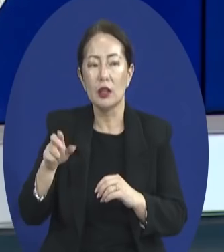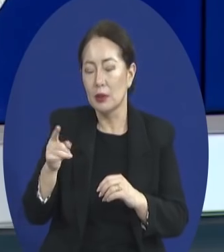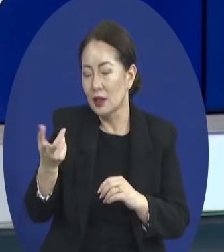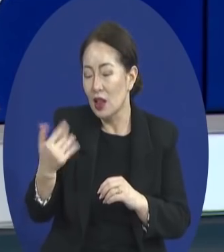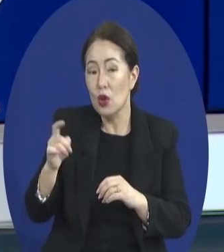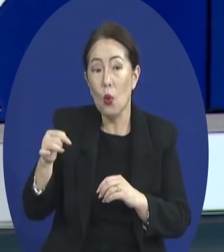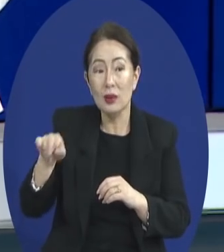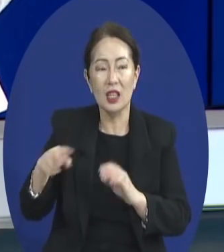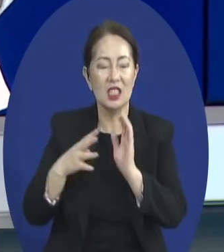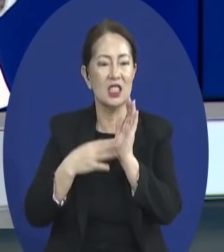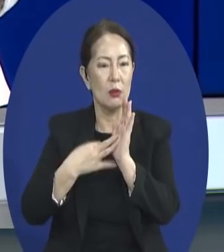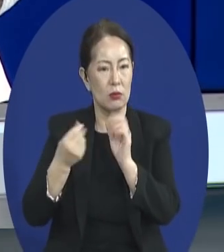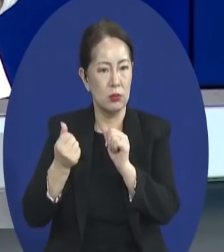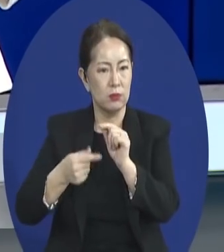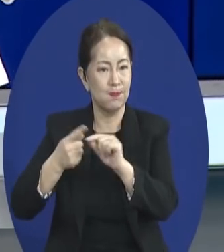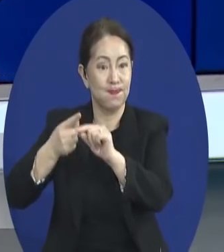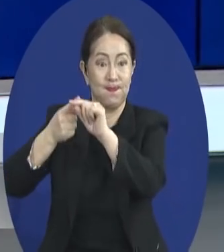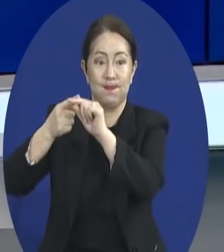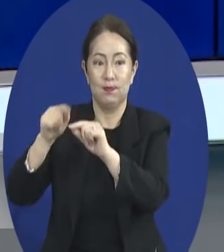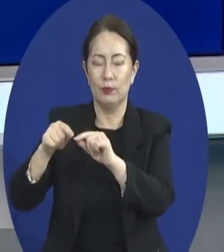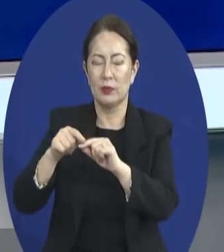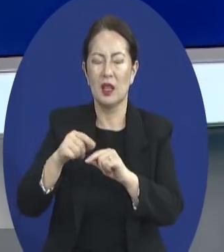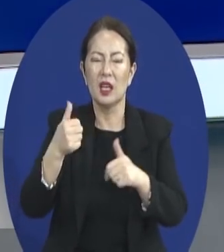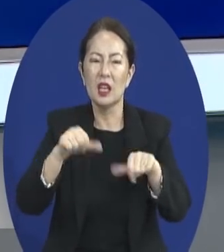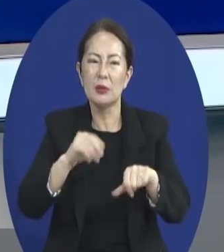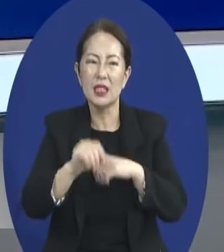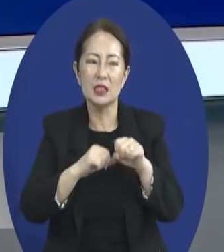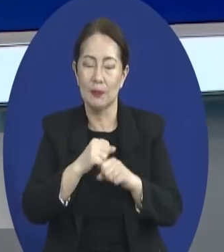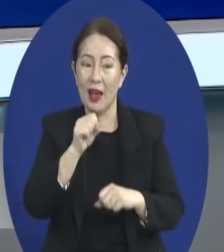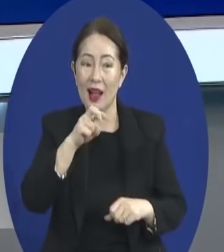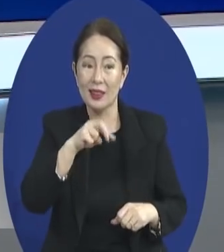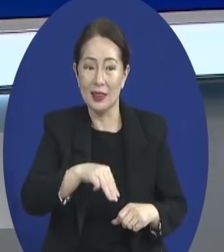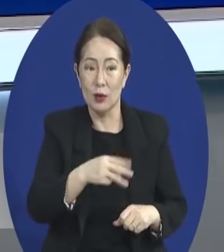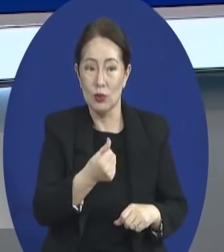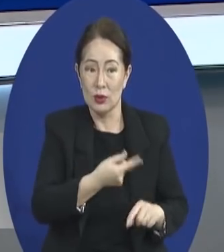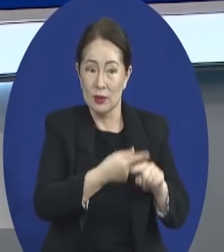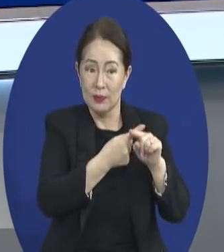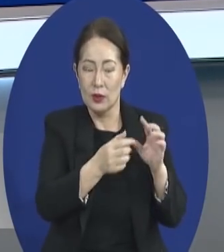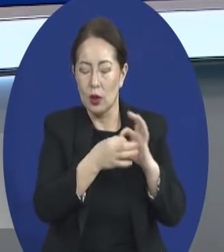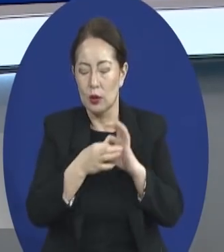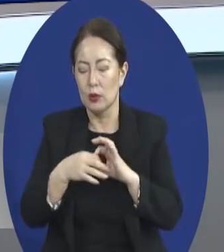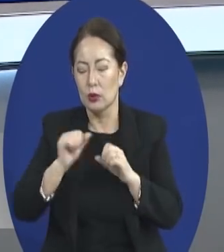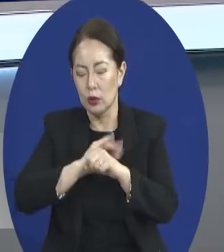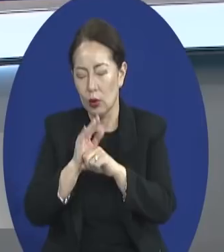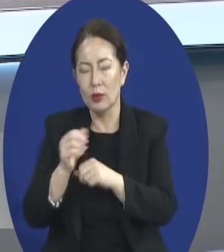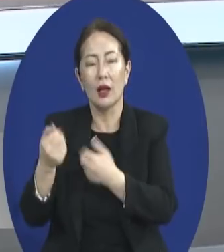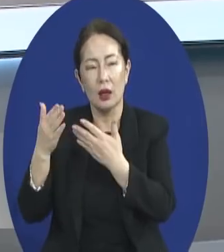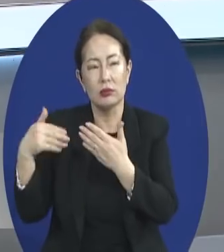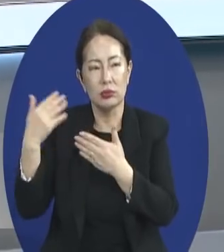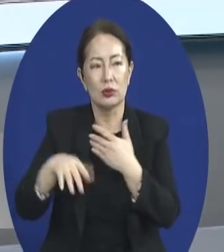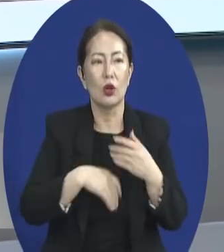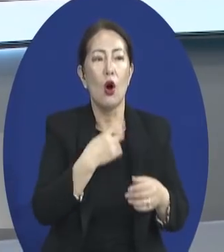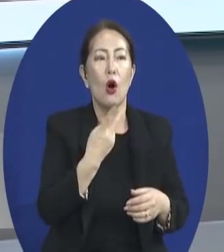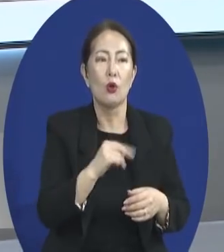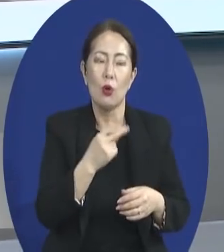98%-аар өссөн байна. За хямралын жилүүдэд үнэн өсдөг алтны хувьд 2020 он цар тахал гарсан жилээс 2020 оны 8 сараас